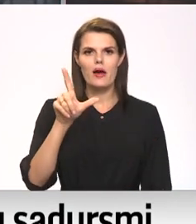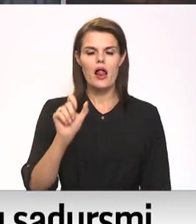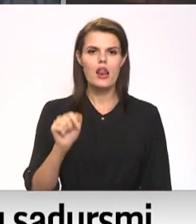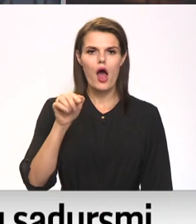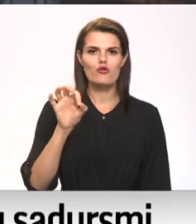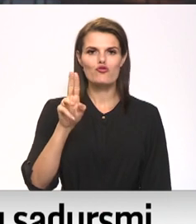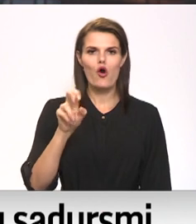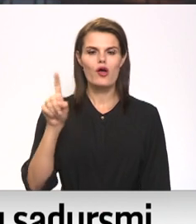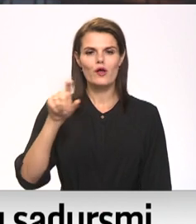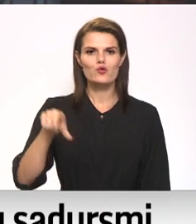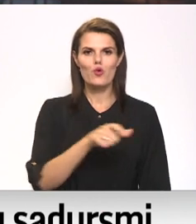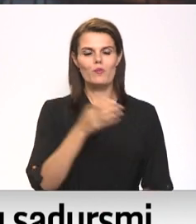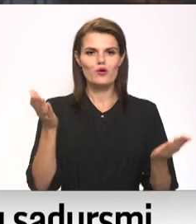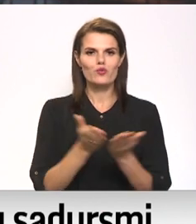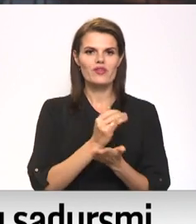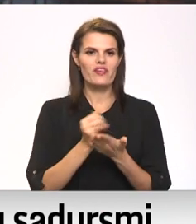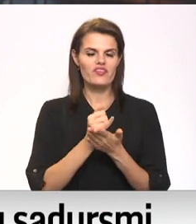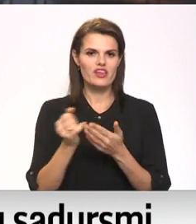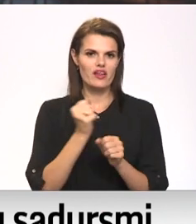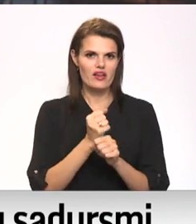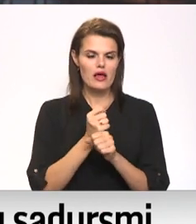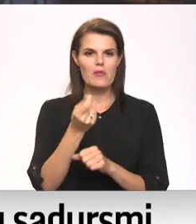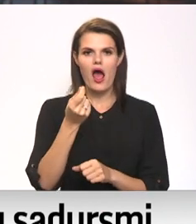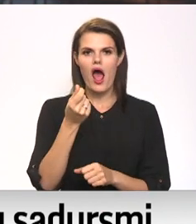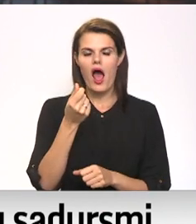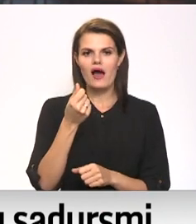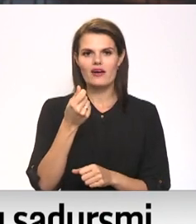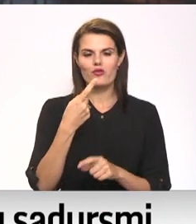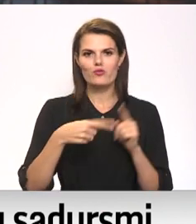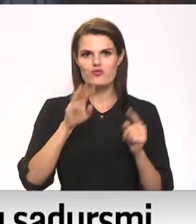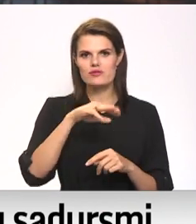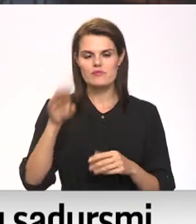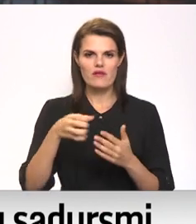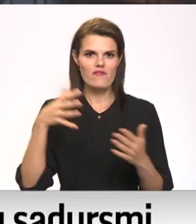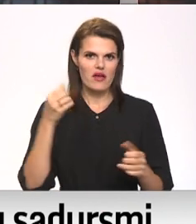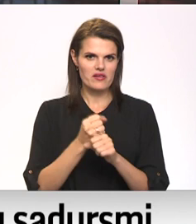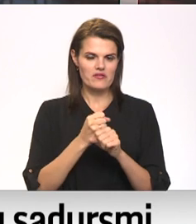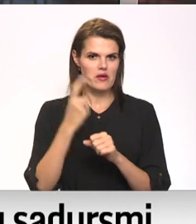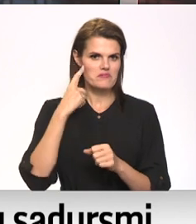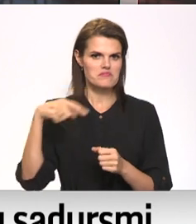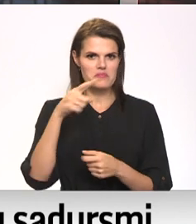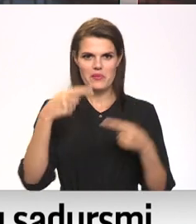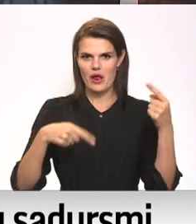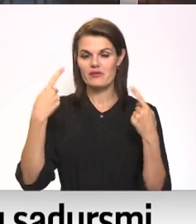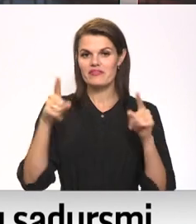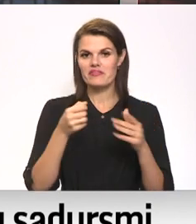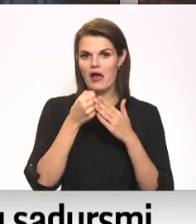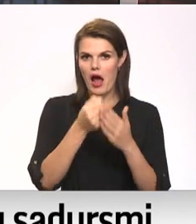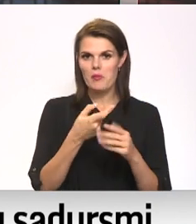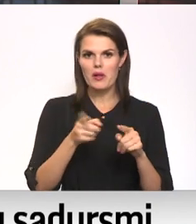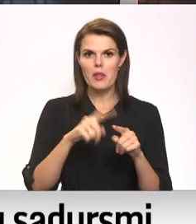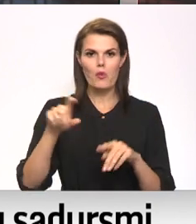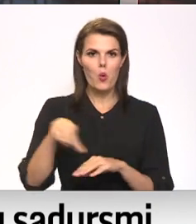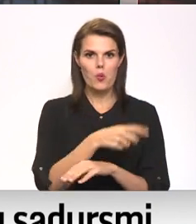gultnes tīrīšanas darbi. Gandrīz 500 000 eiro vērtie darbi gan tiek vērtēti pretrunīgi. Viena tos atbalsta, jo upē